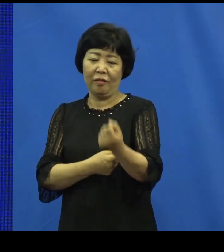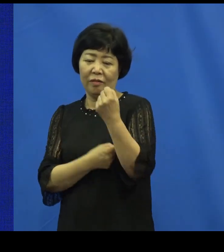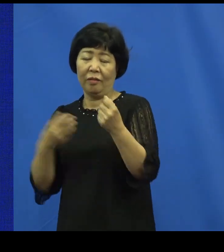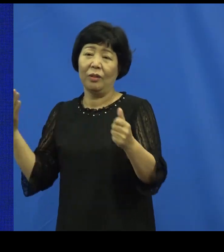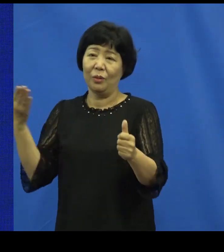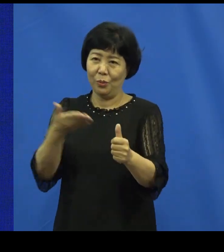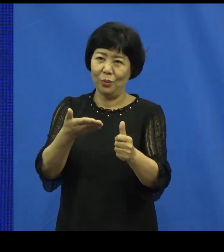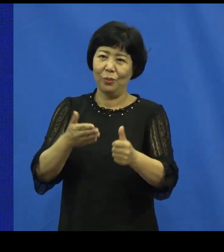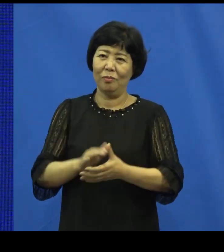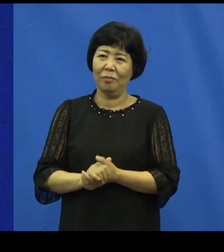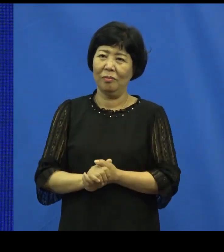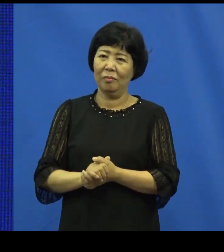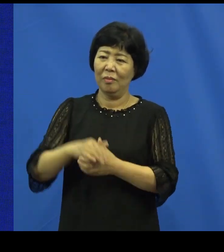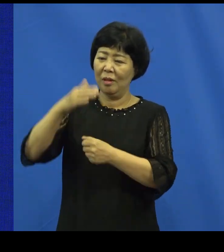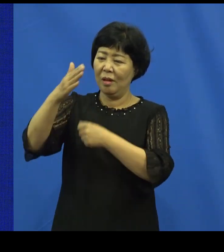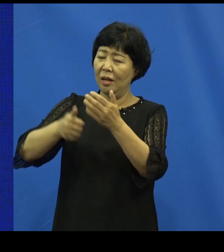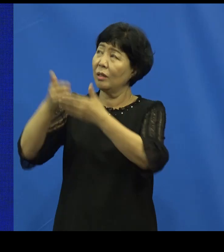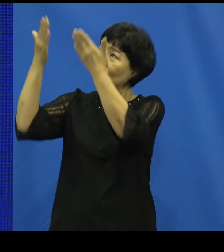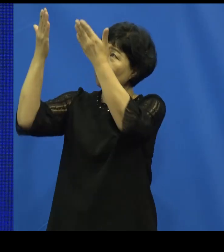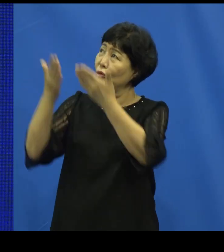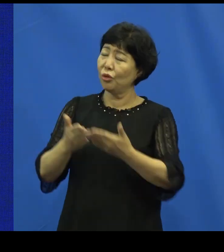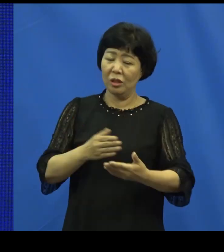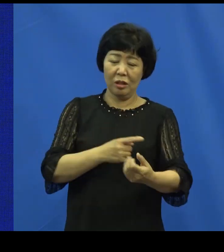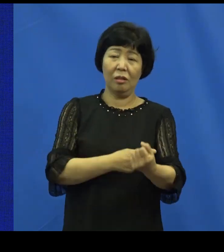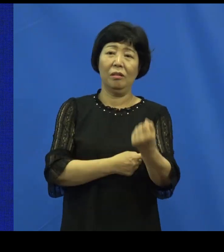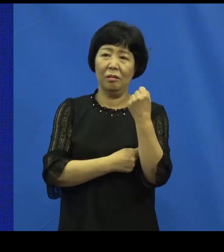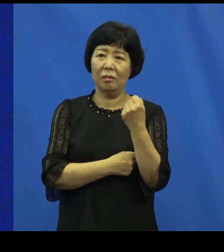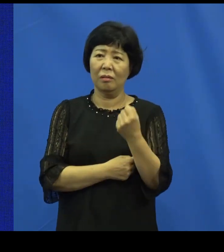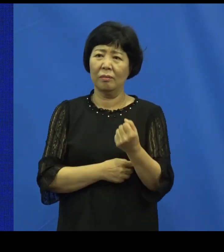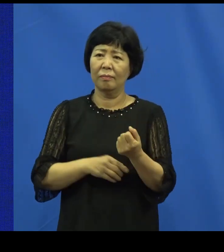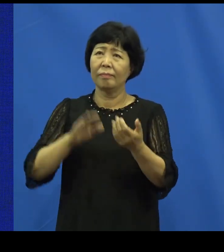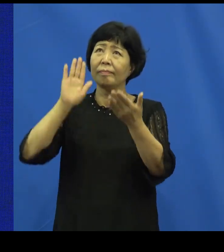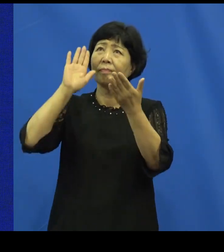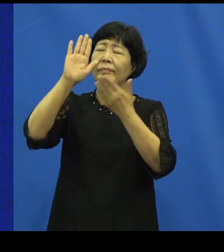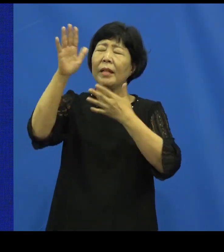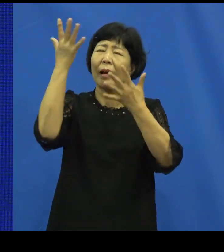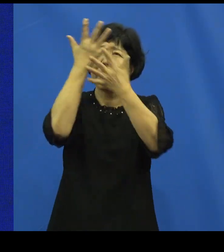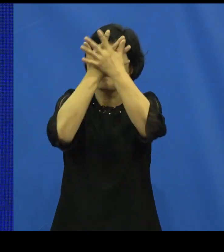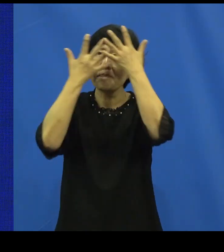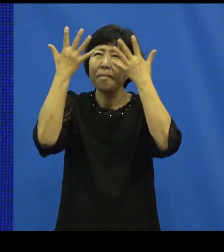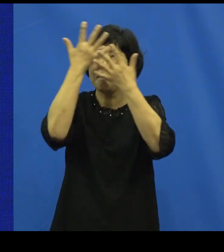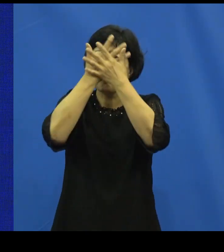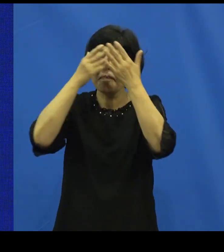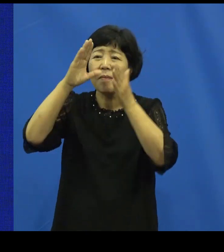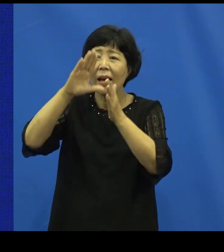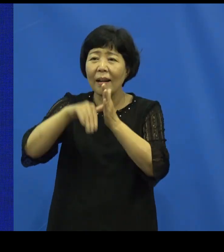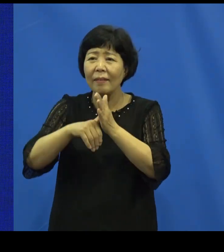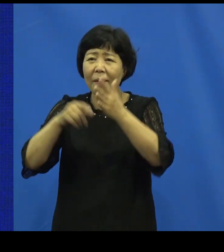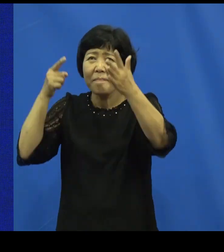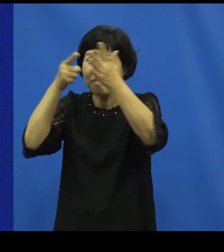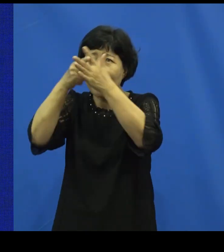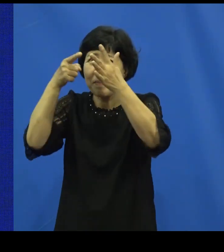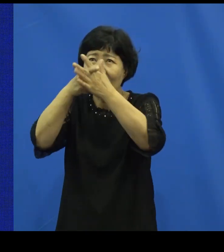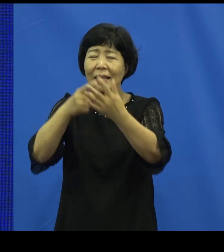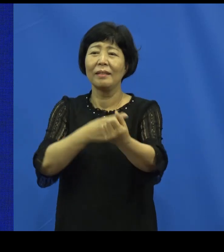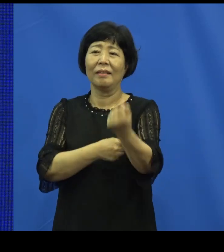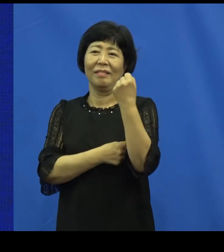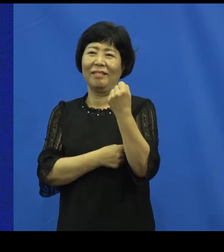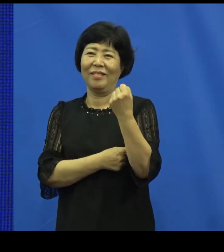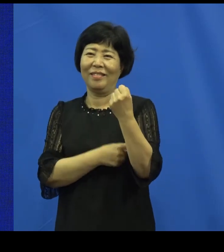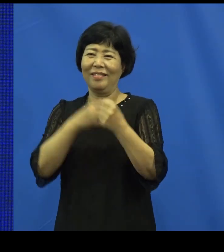챗GPT가 아니라 하나님으로부터 받은 능력, 미래가 불확실할 때 그 미래를 알려주시는 그